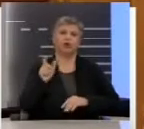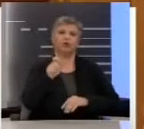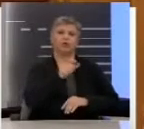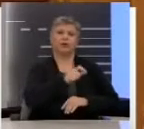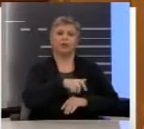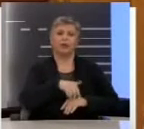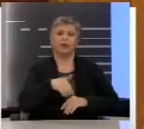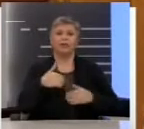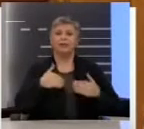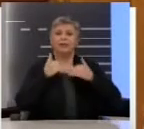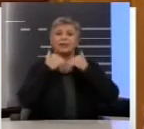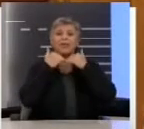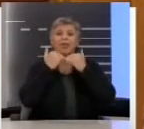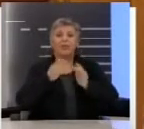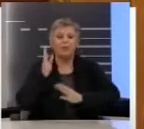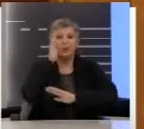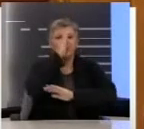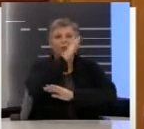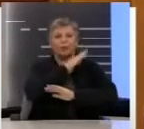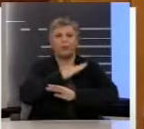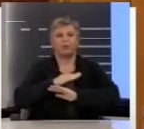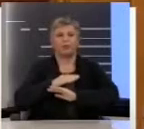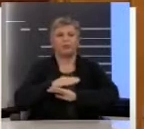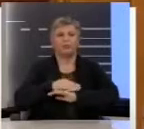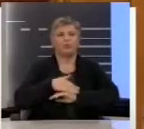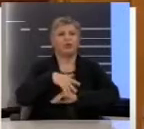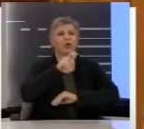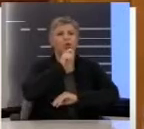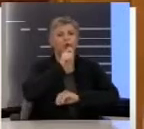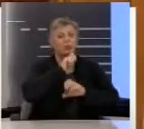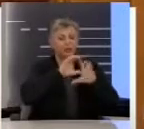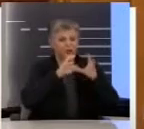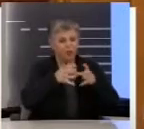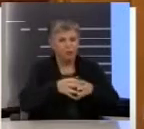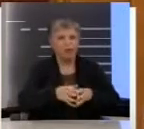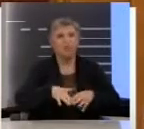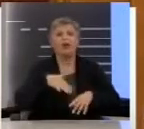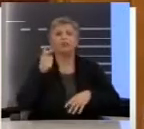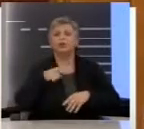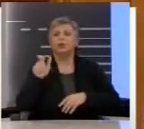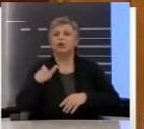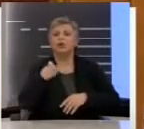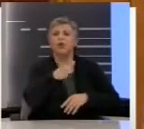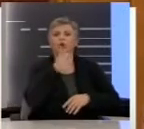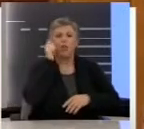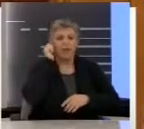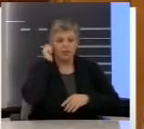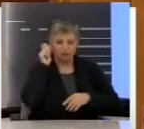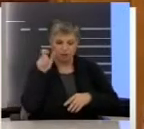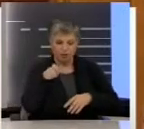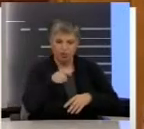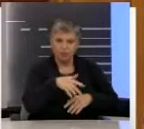κρυφτούμε, καμιά πολιτική δύναμη, κανένας και καμιά ξεχωριστά από εμάς που συμμετέχουμε στο